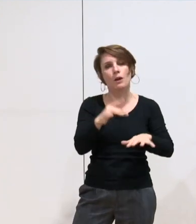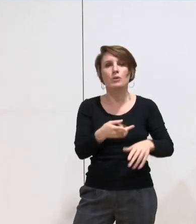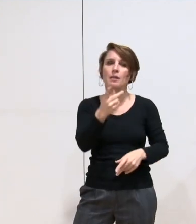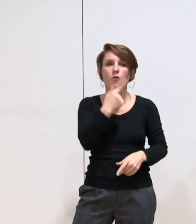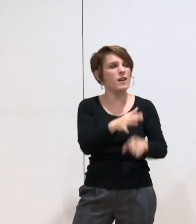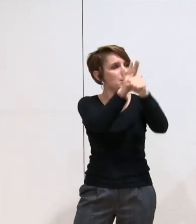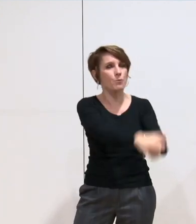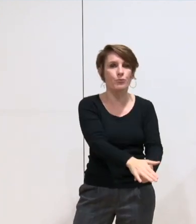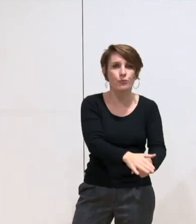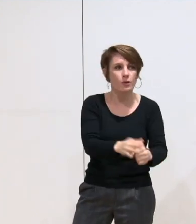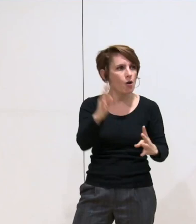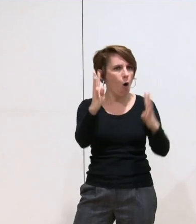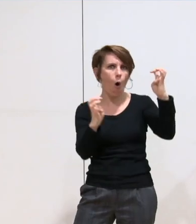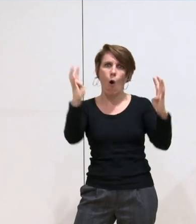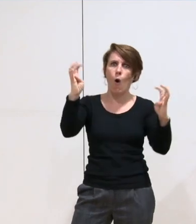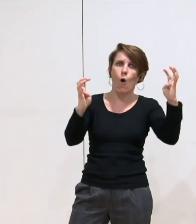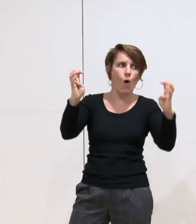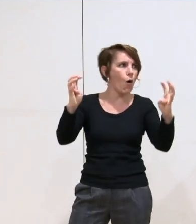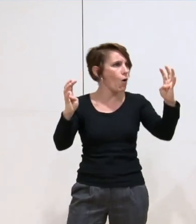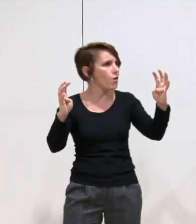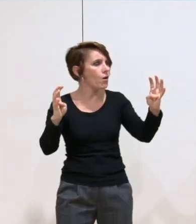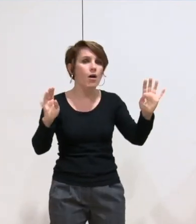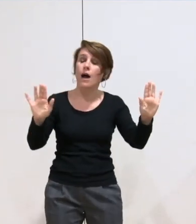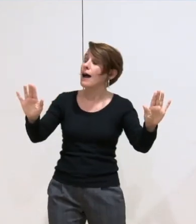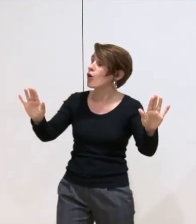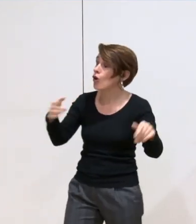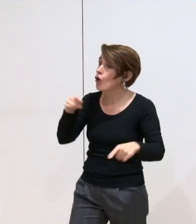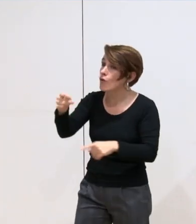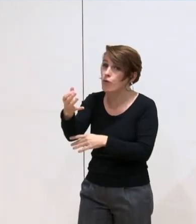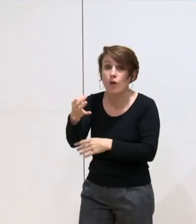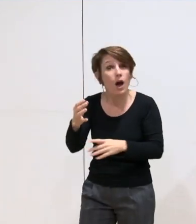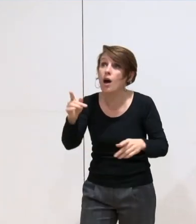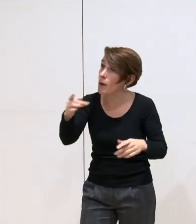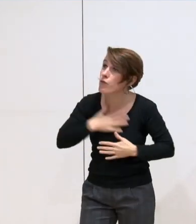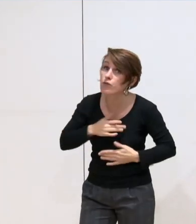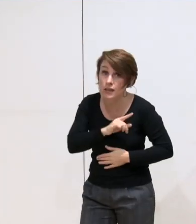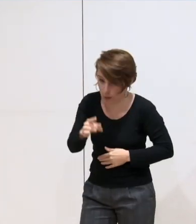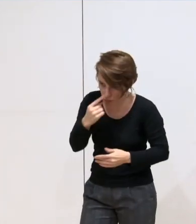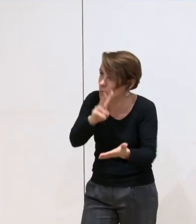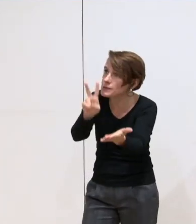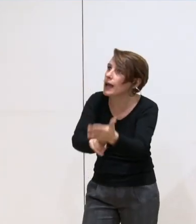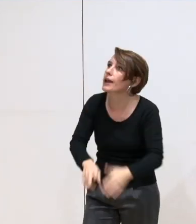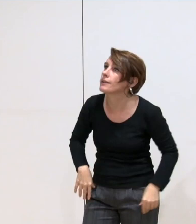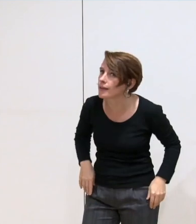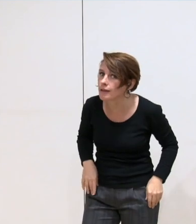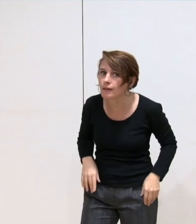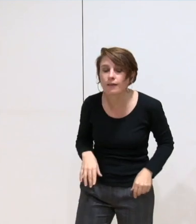Alors, vous dites que sur le tricycle, tout va bien et que finalement... Ah oui, ça ne vous plaît pas, mais c'est la réalité.